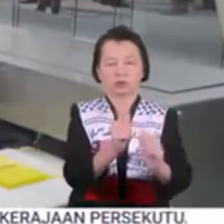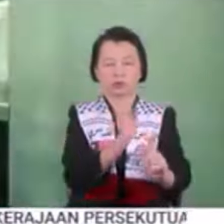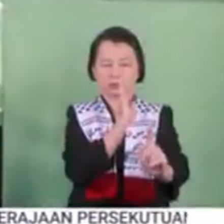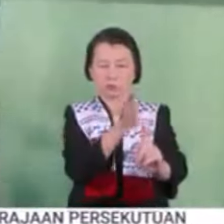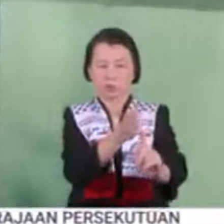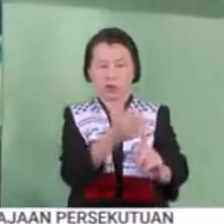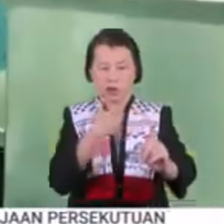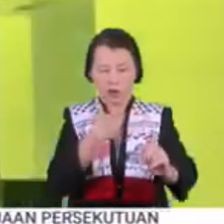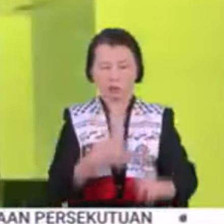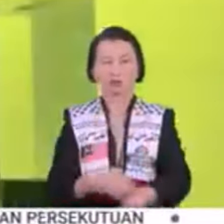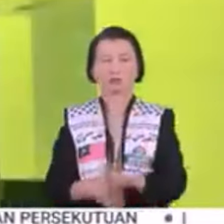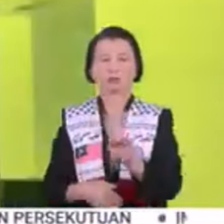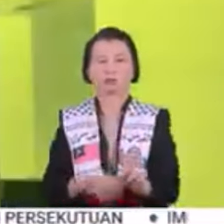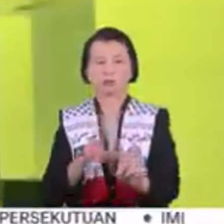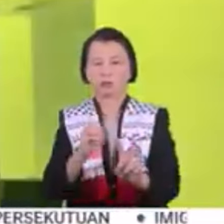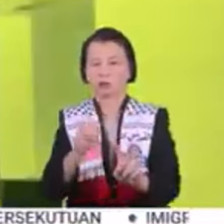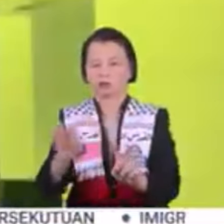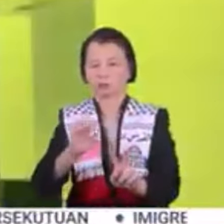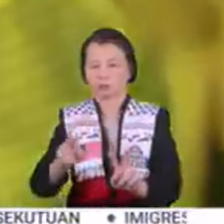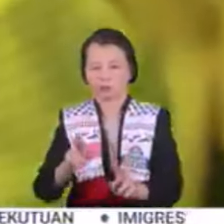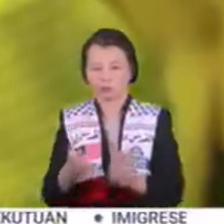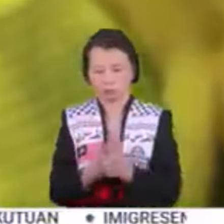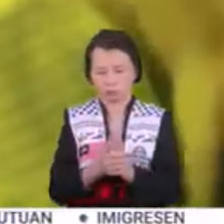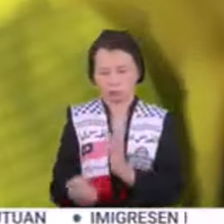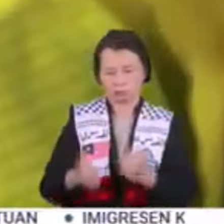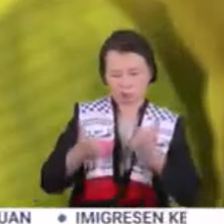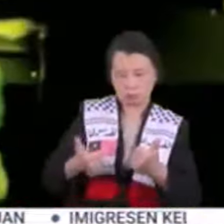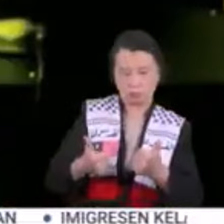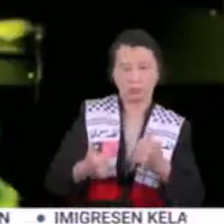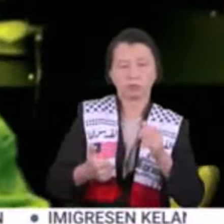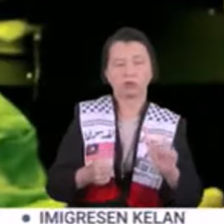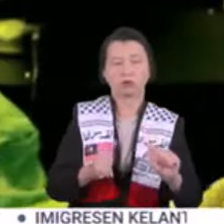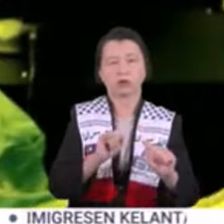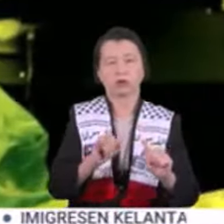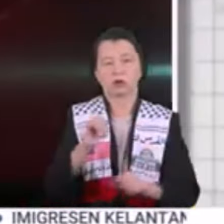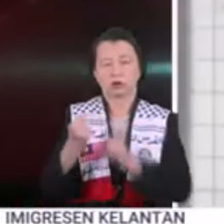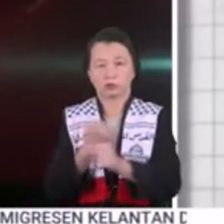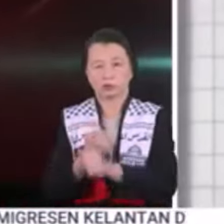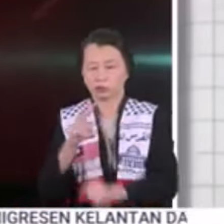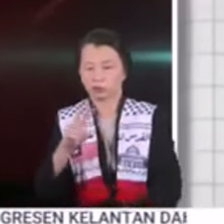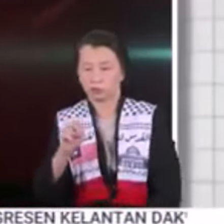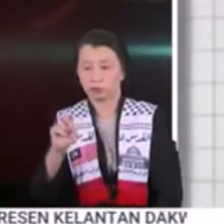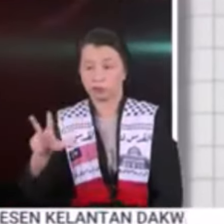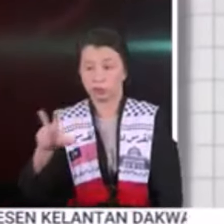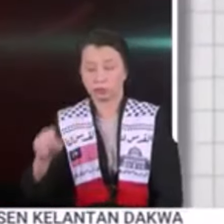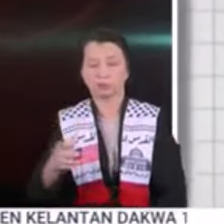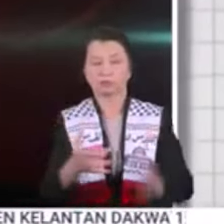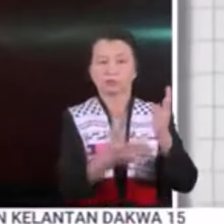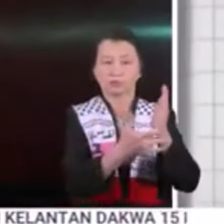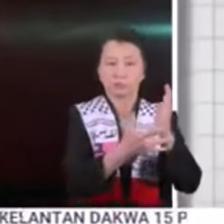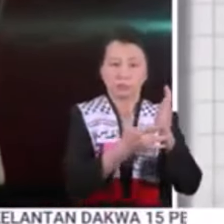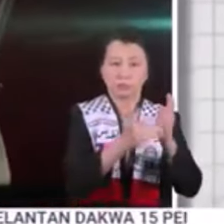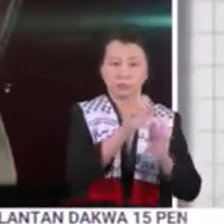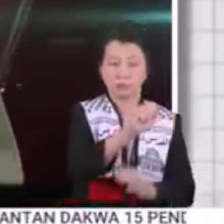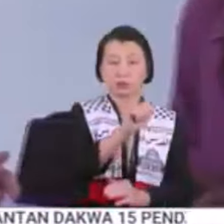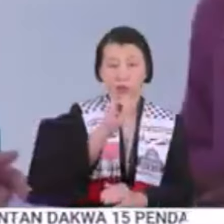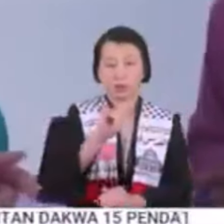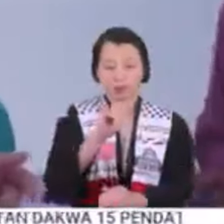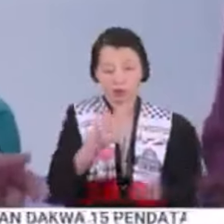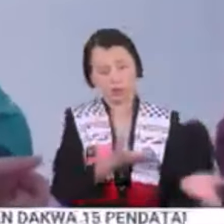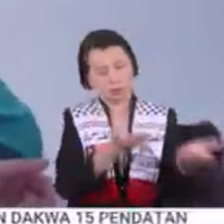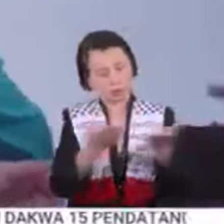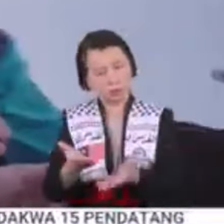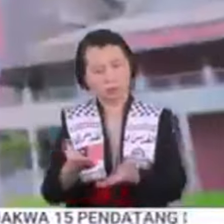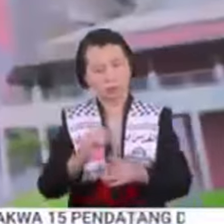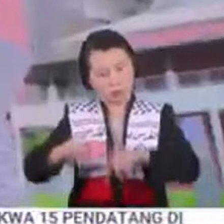sasaran melahirkan 200,000 bakat AI menjelang 2030. Teknologi AI pastinya akan membawa